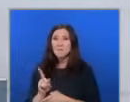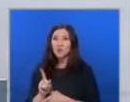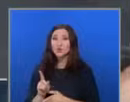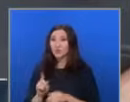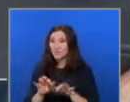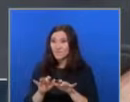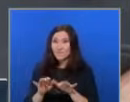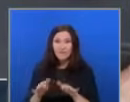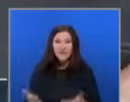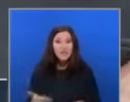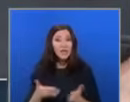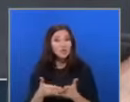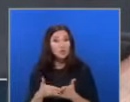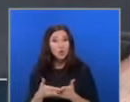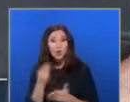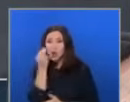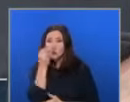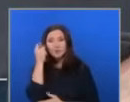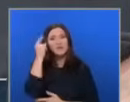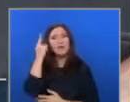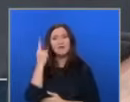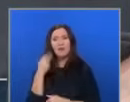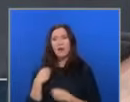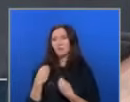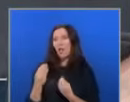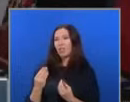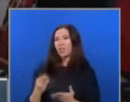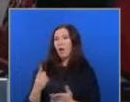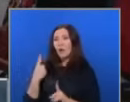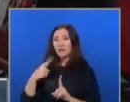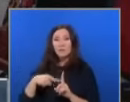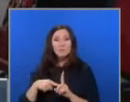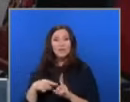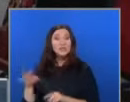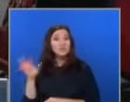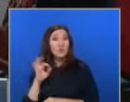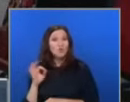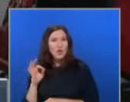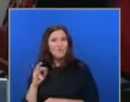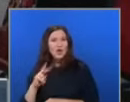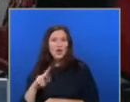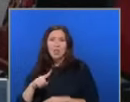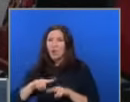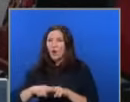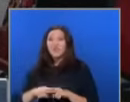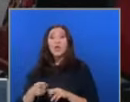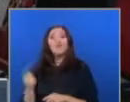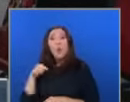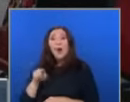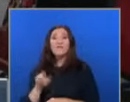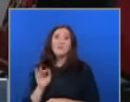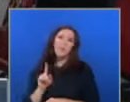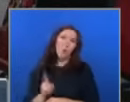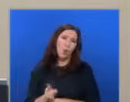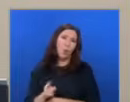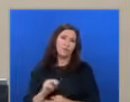въведе, защото изкуственият интелект е дал месец октомври или ноември. Чак тогава би могло